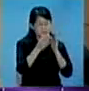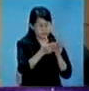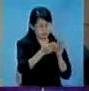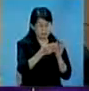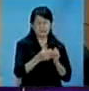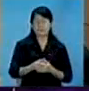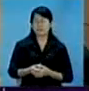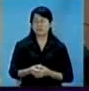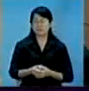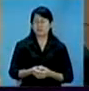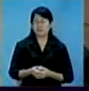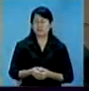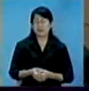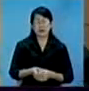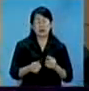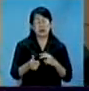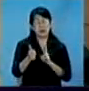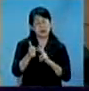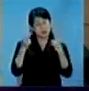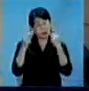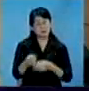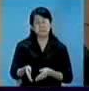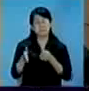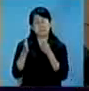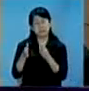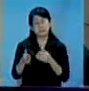ว่าพวกผมจ้างคนมาตาย